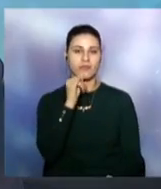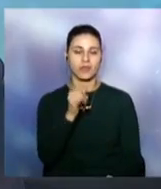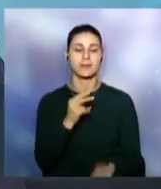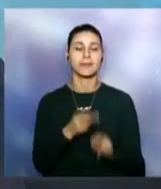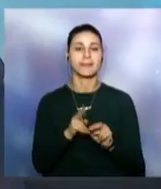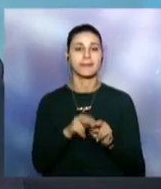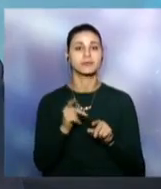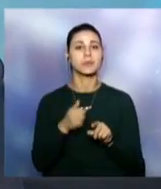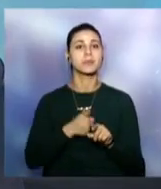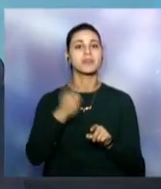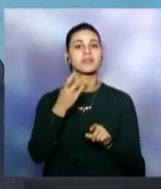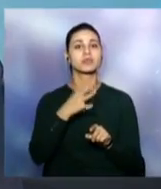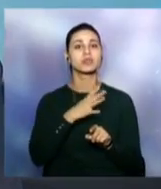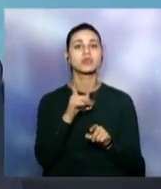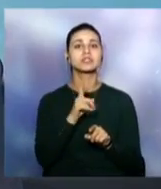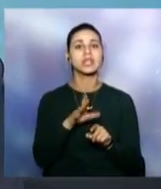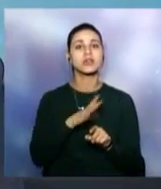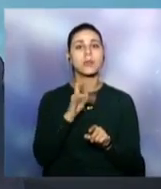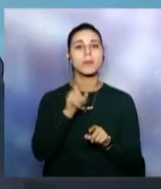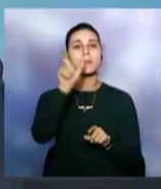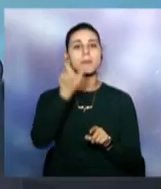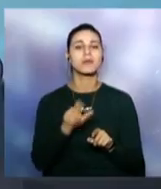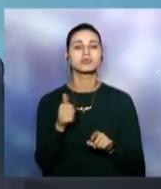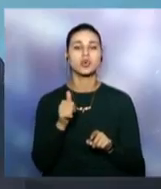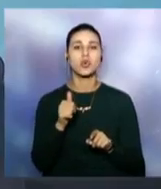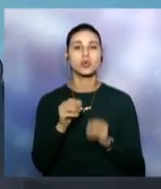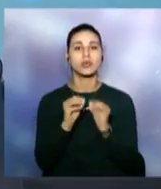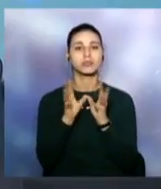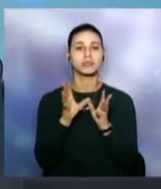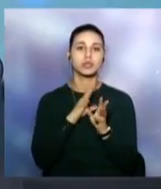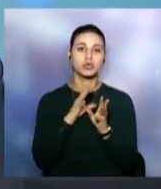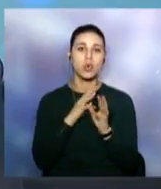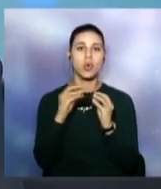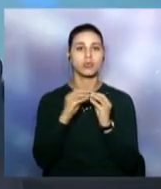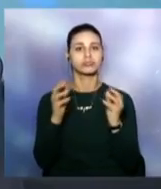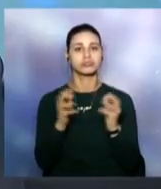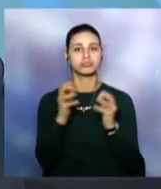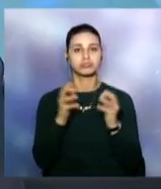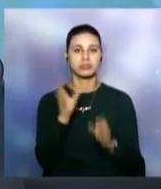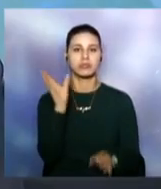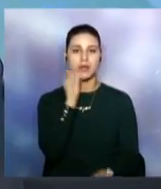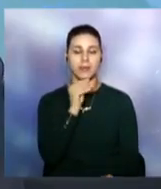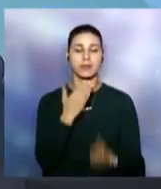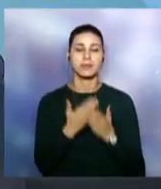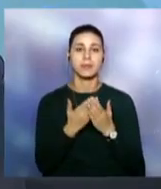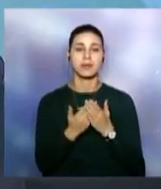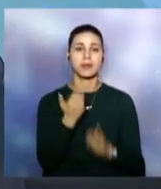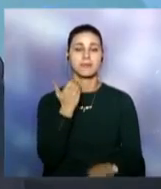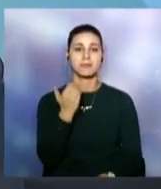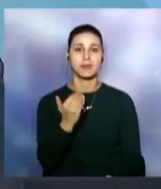აქედან დასადგენია ჯერ რა ფორმა ქონდა ამ პაციენტს და ეს ყველაფერი მოვლადია. ანუ თუ მას